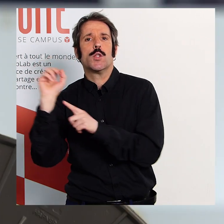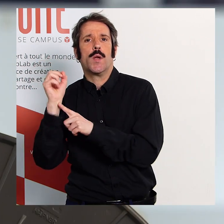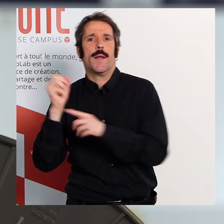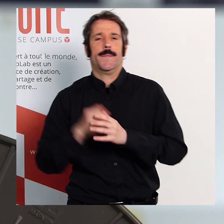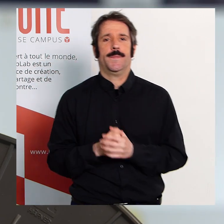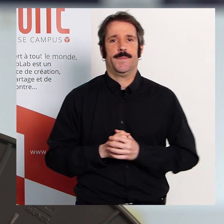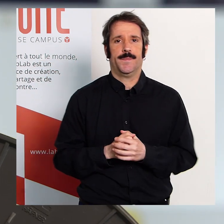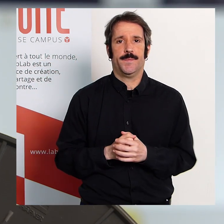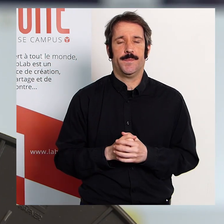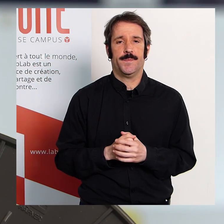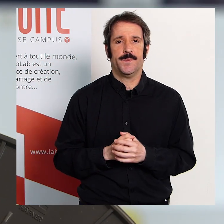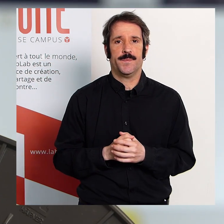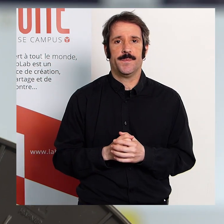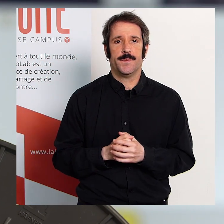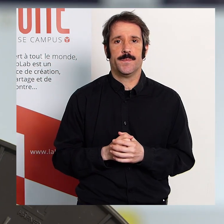degrés.